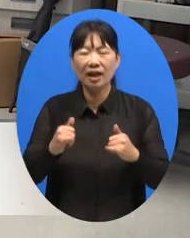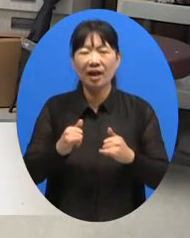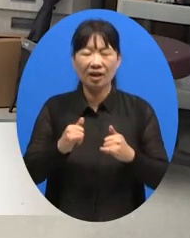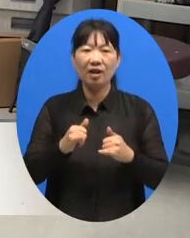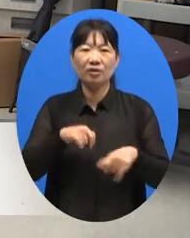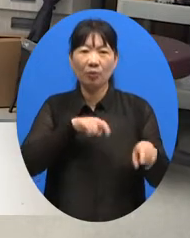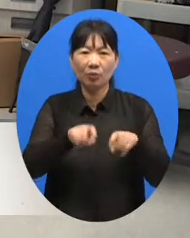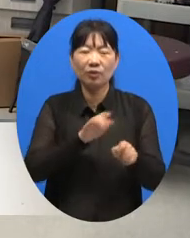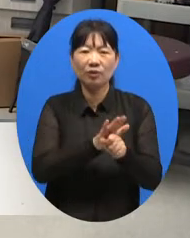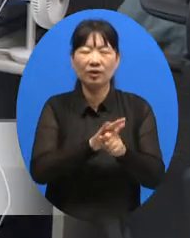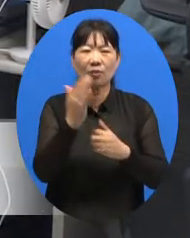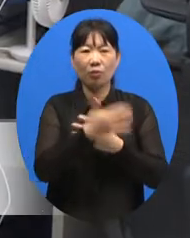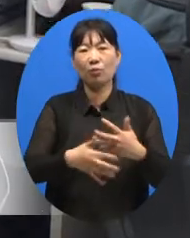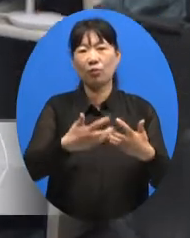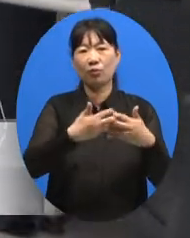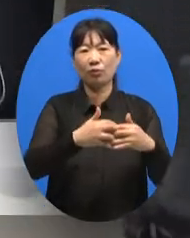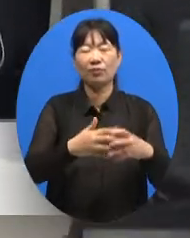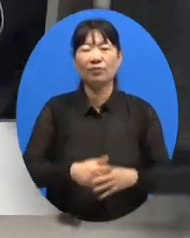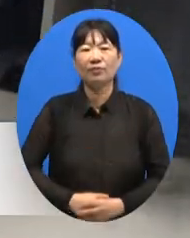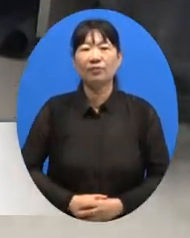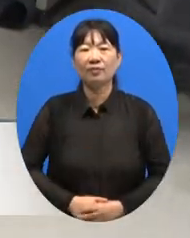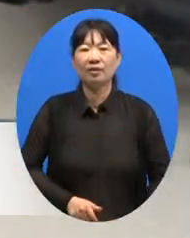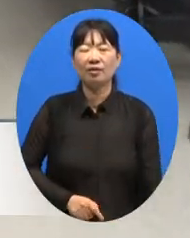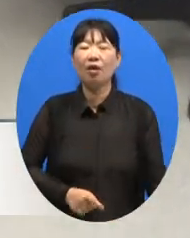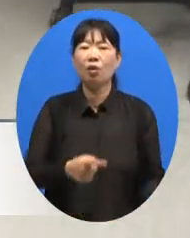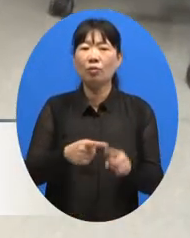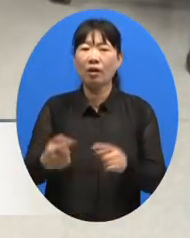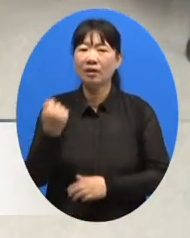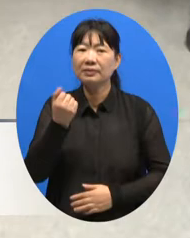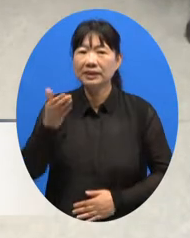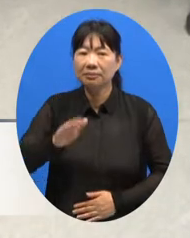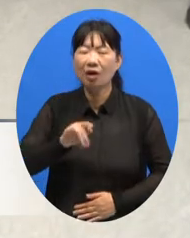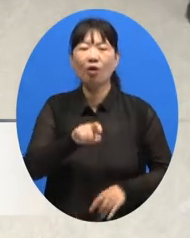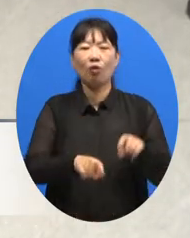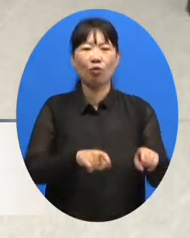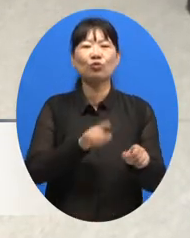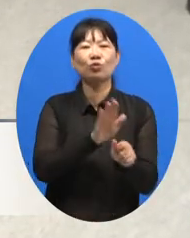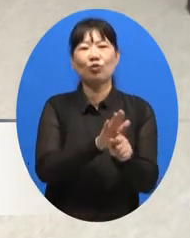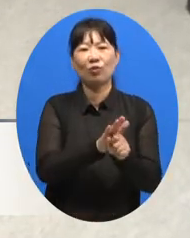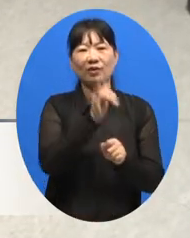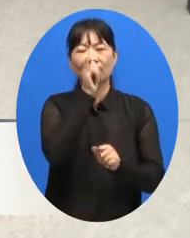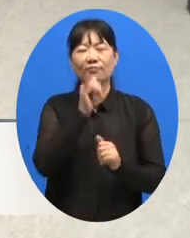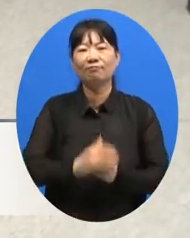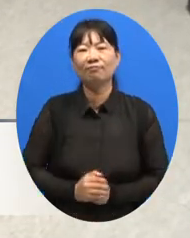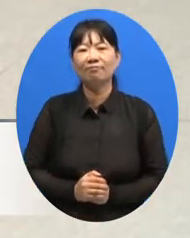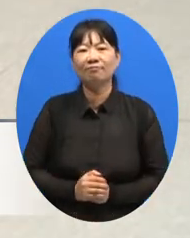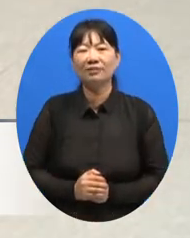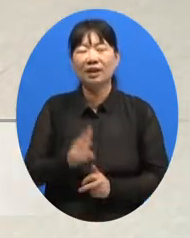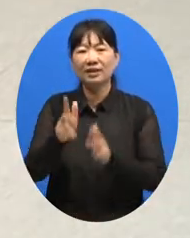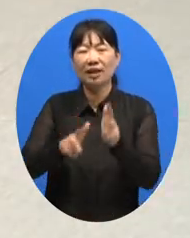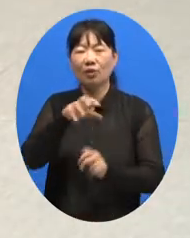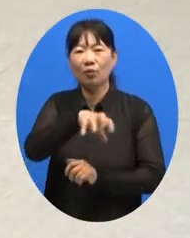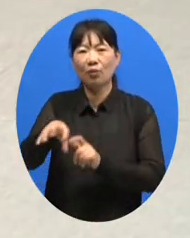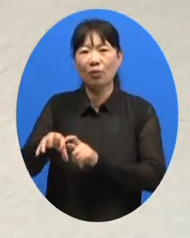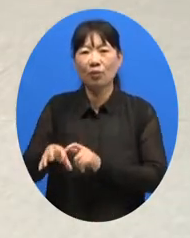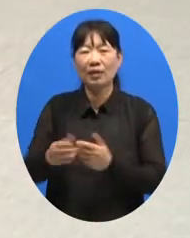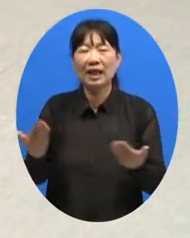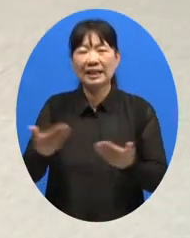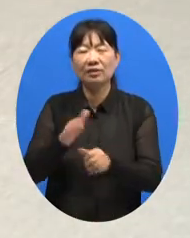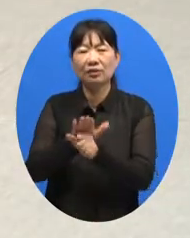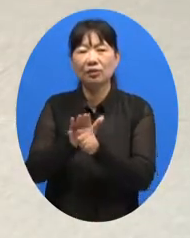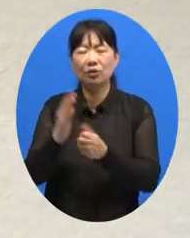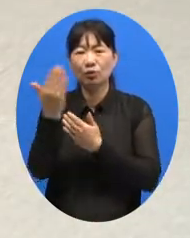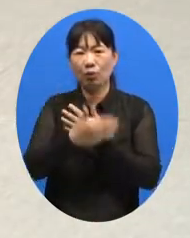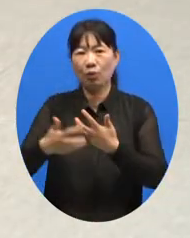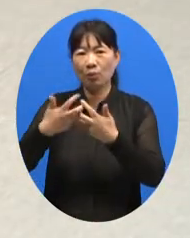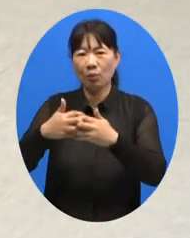노약자의 보행을 도와주는 있는 로봇입니다. 절반의 힘만으로도 거동할 수 있도록 해줍니다. 산업 현장에서